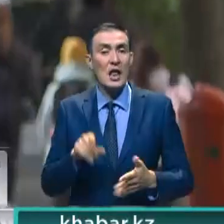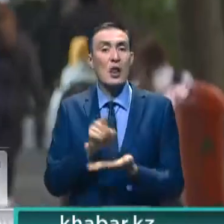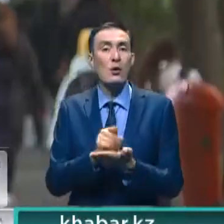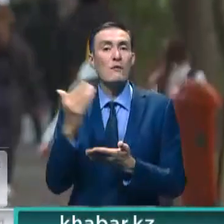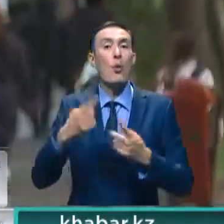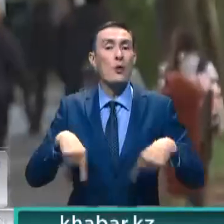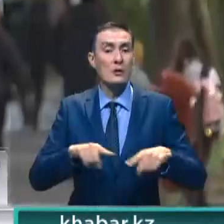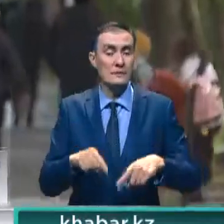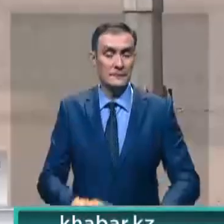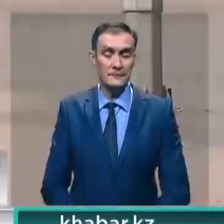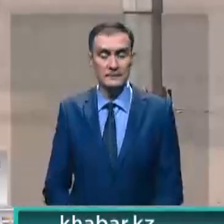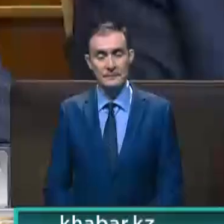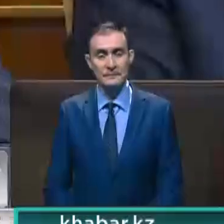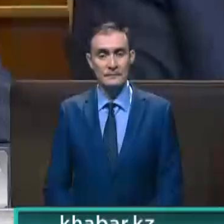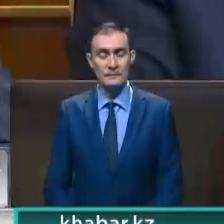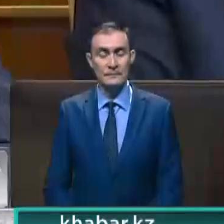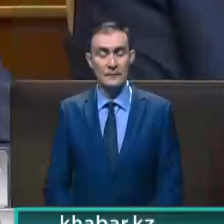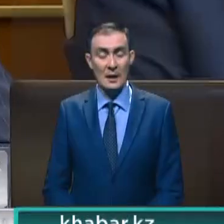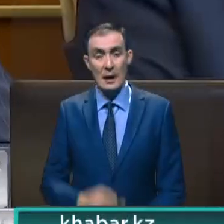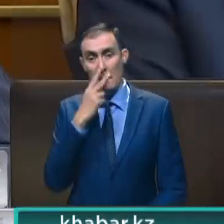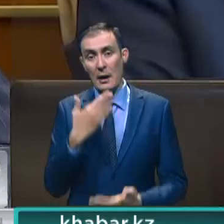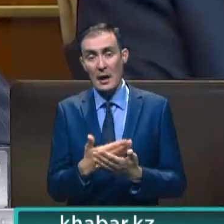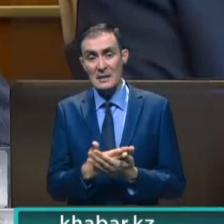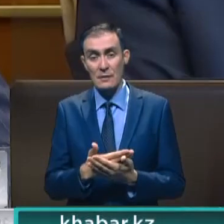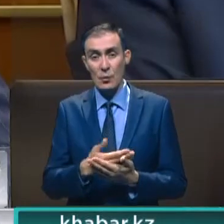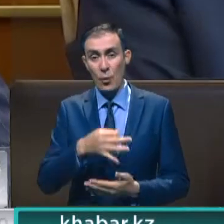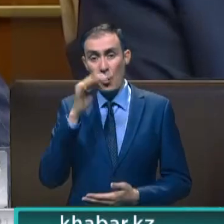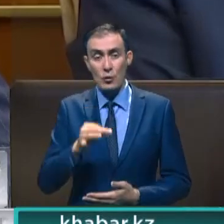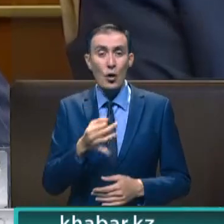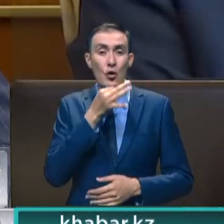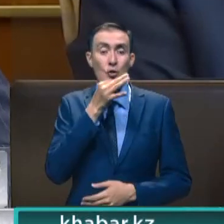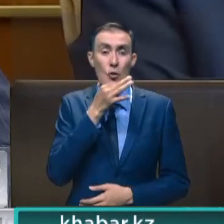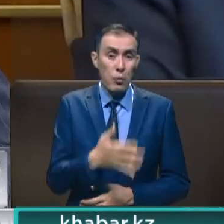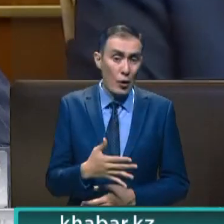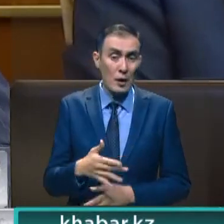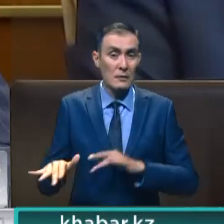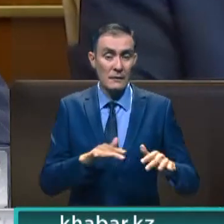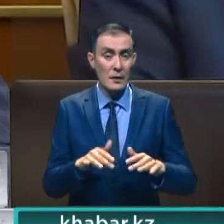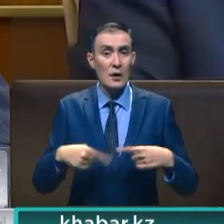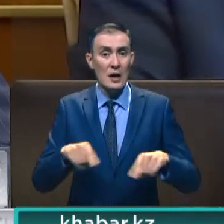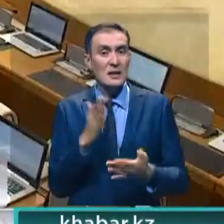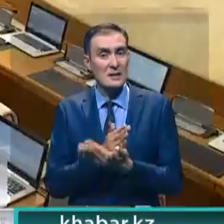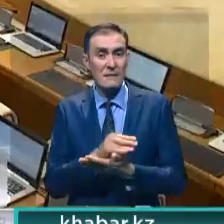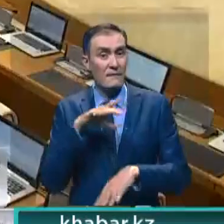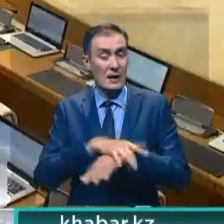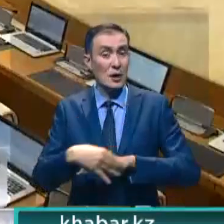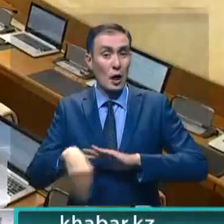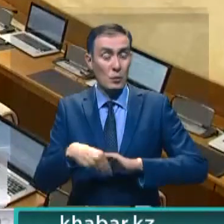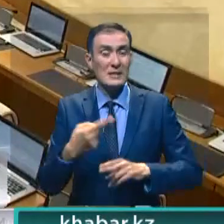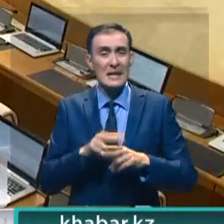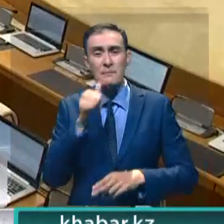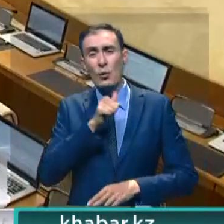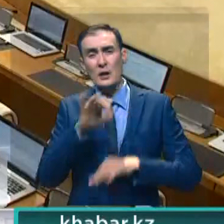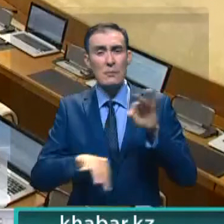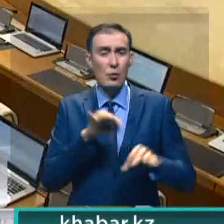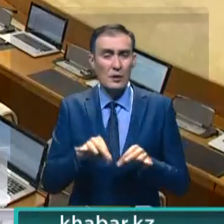налоговых органов. Как показывает практика, любое мотивированное решение госоргана сопряжено с коррупцией. Все эти пилотные